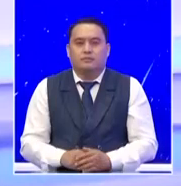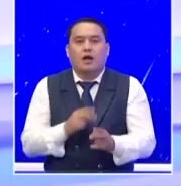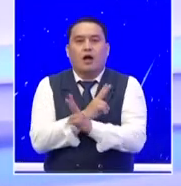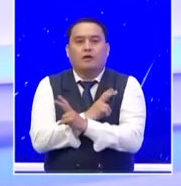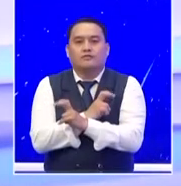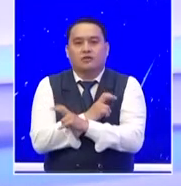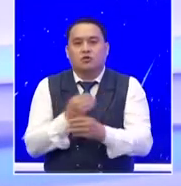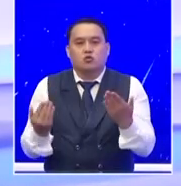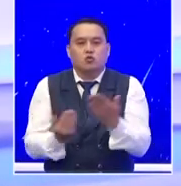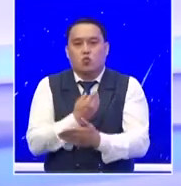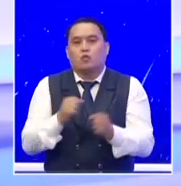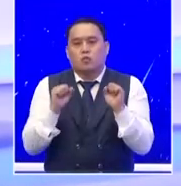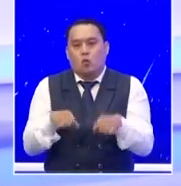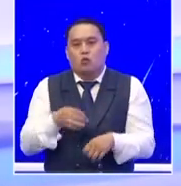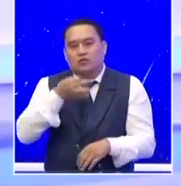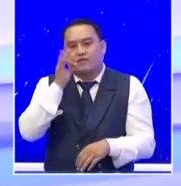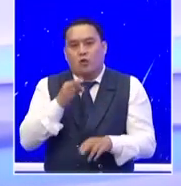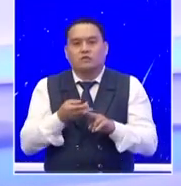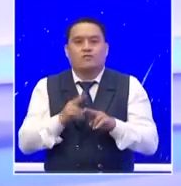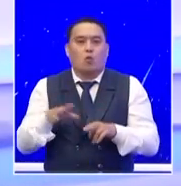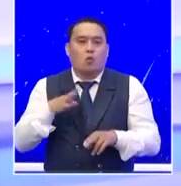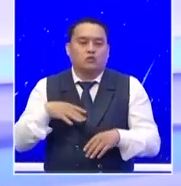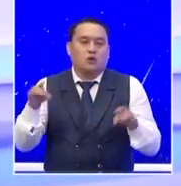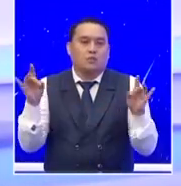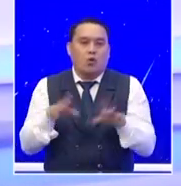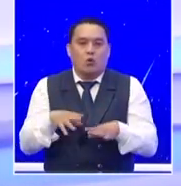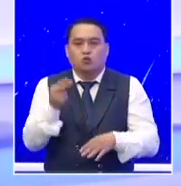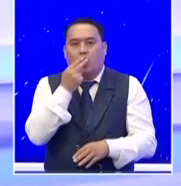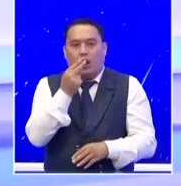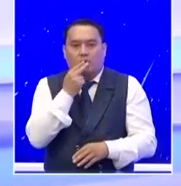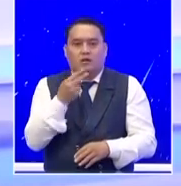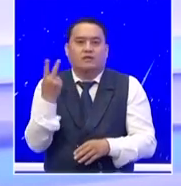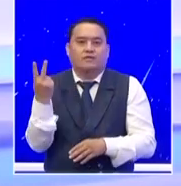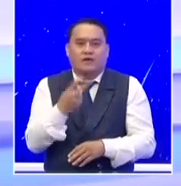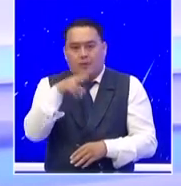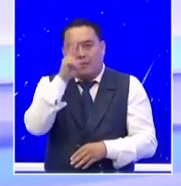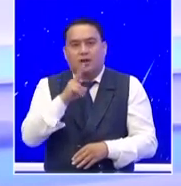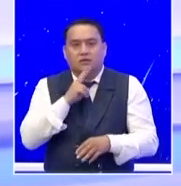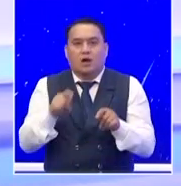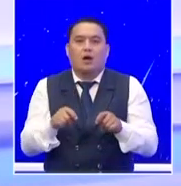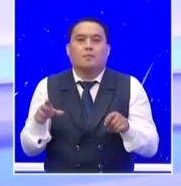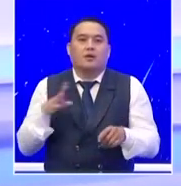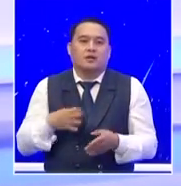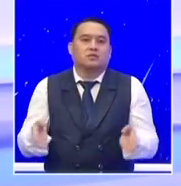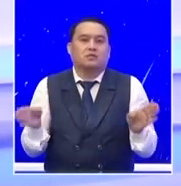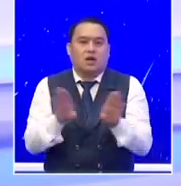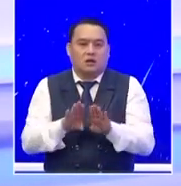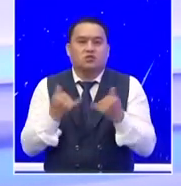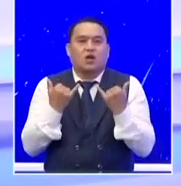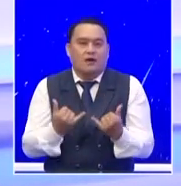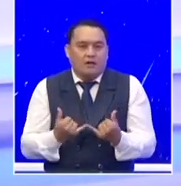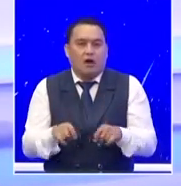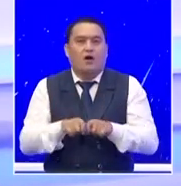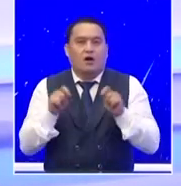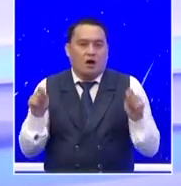Австрийцы снова могут выпить вино в пабе и поужинать в ресторане. В течение 2 месяцев все заведения общепита были здесь закрыты. Но теперь